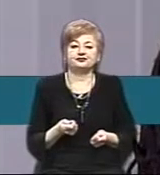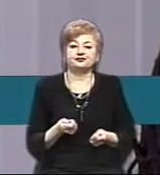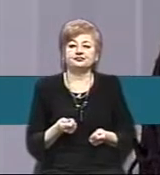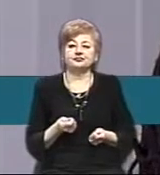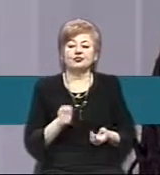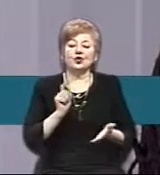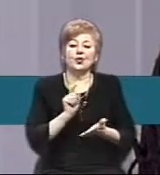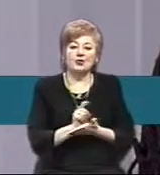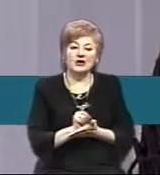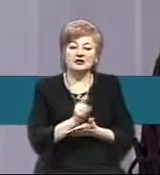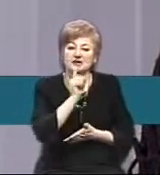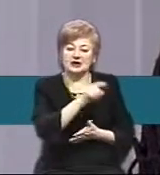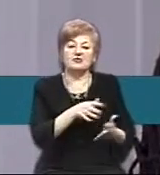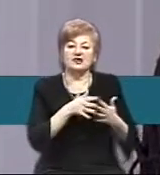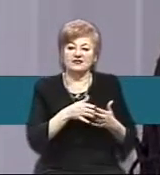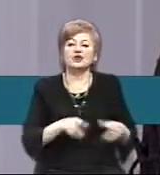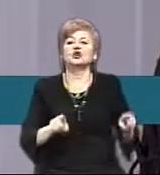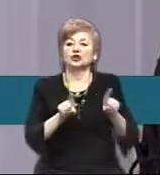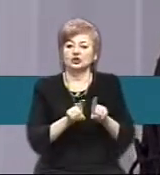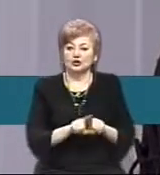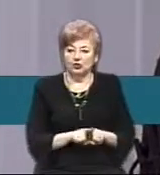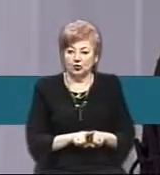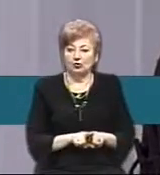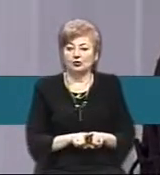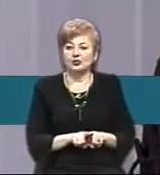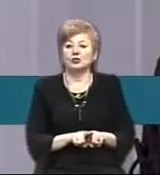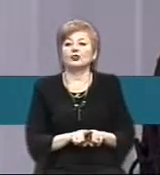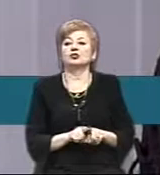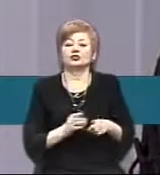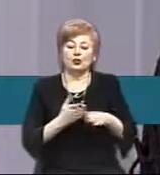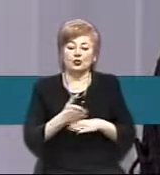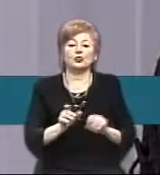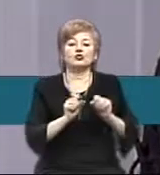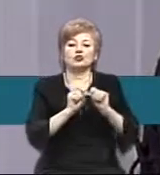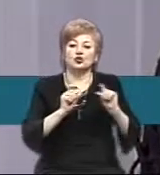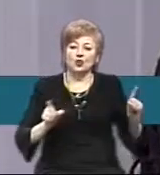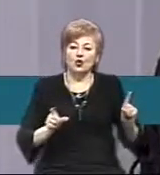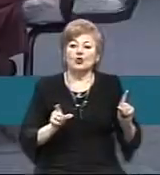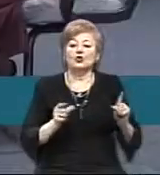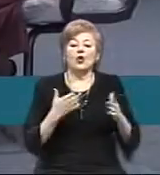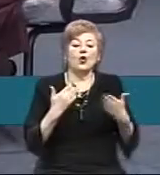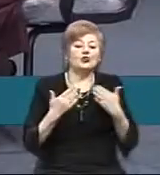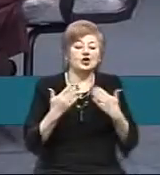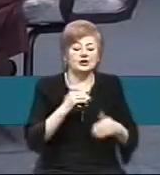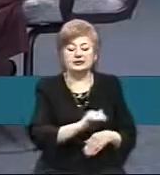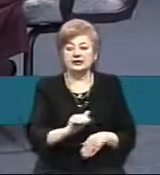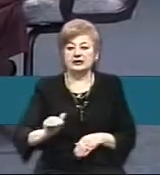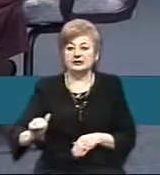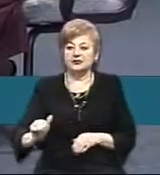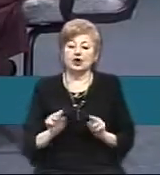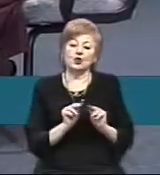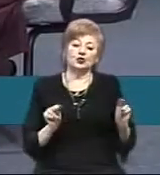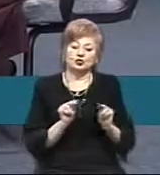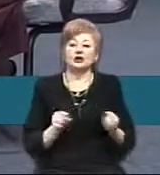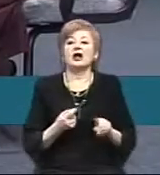свій обов'язок на Сході, так, вони теж заходять у школу, спілкуються з дітьми і вчителями.